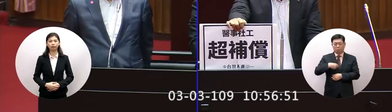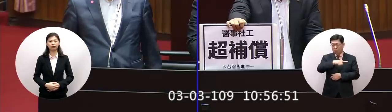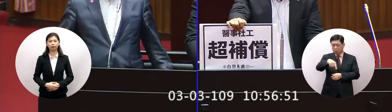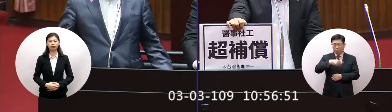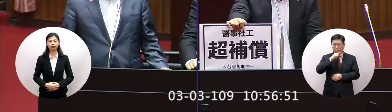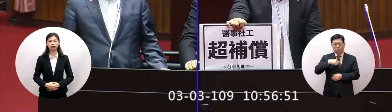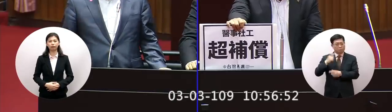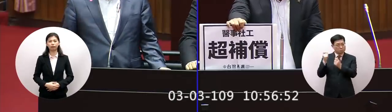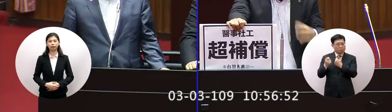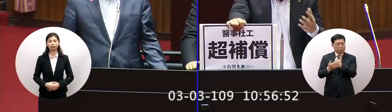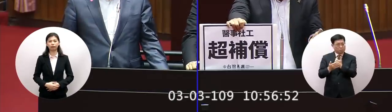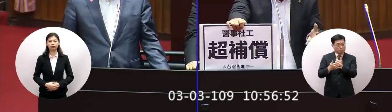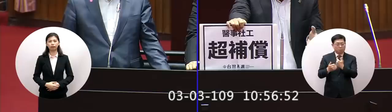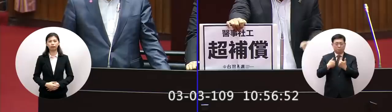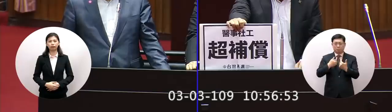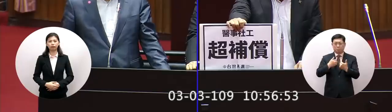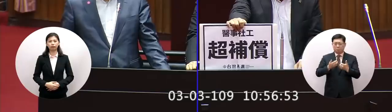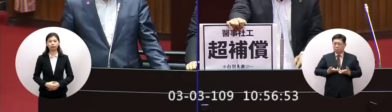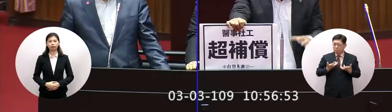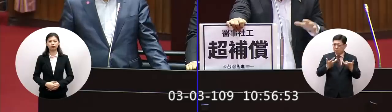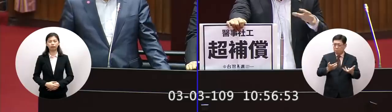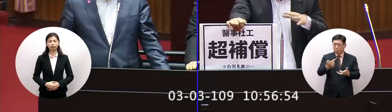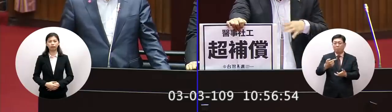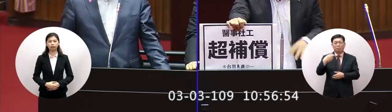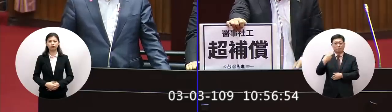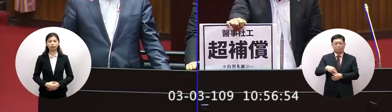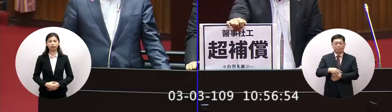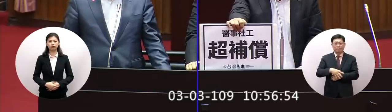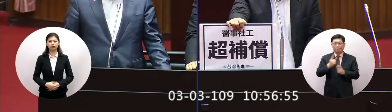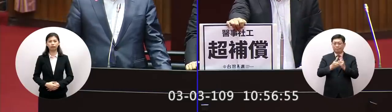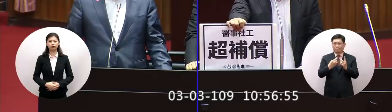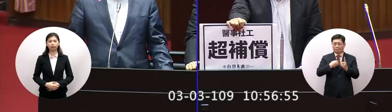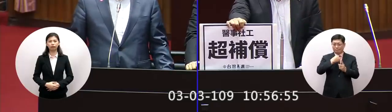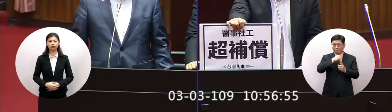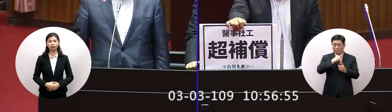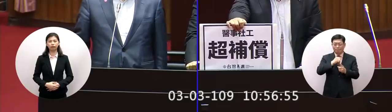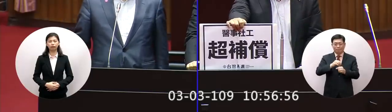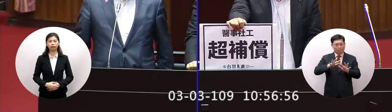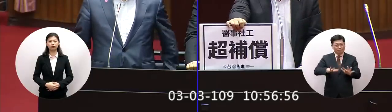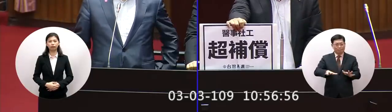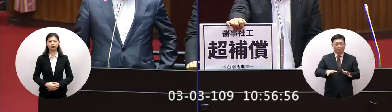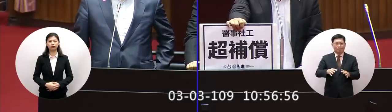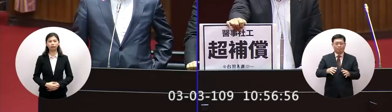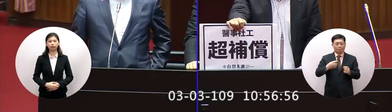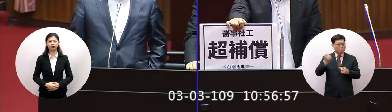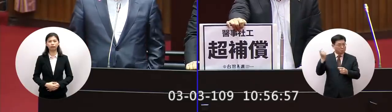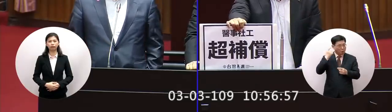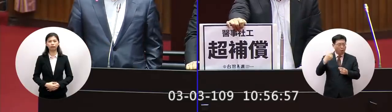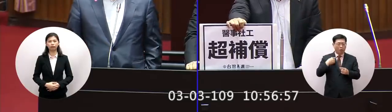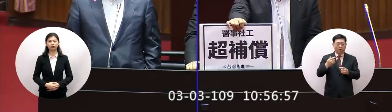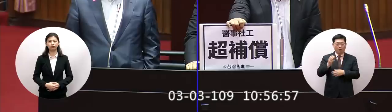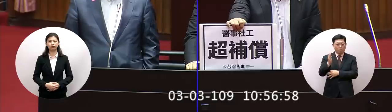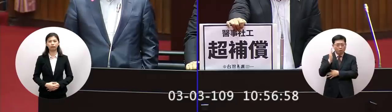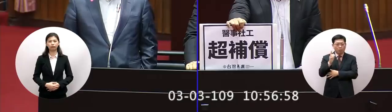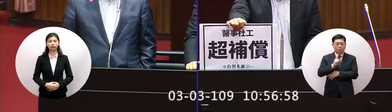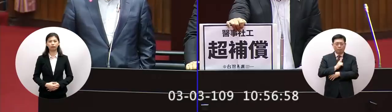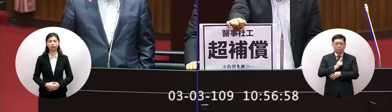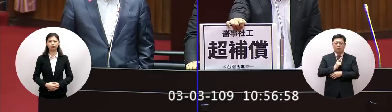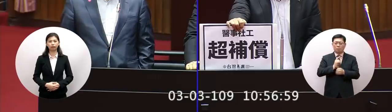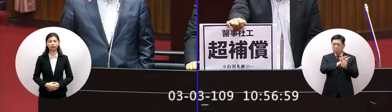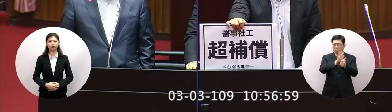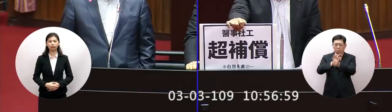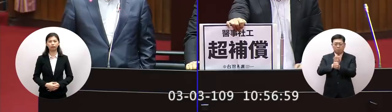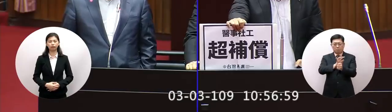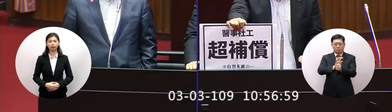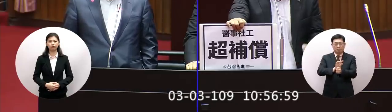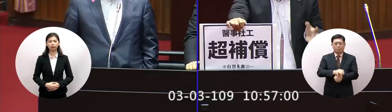时间吼来的时间来付出的心力，啊，以及着咱对着台湾吼，直到包括拢听着政府吼咧替大家